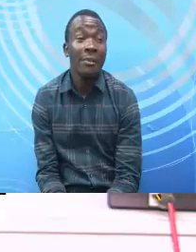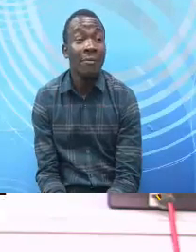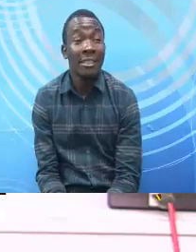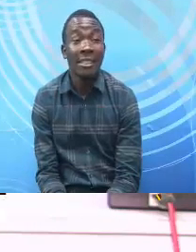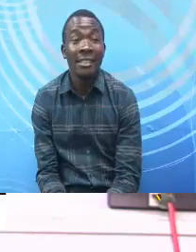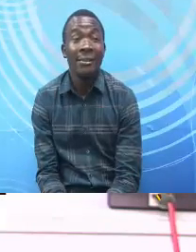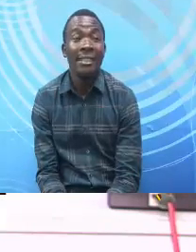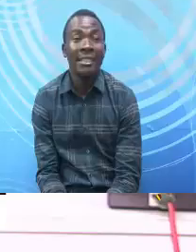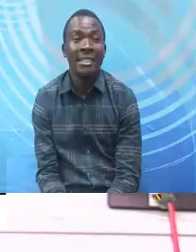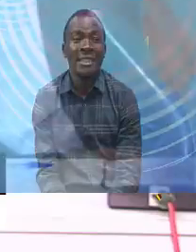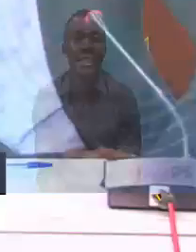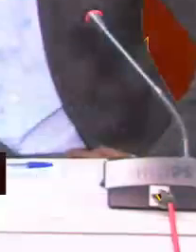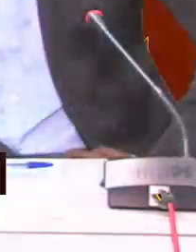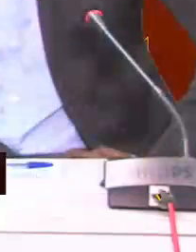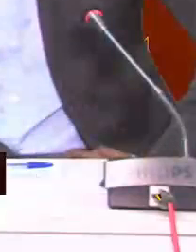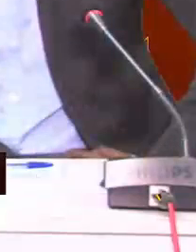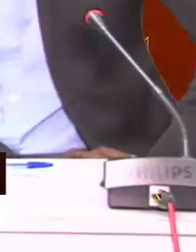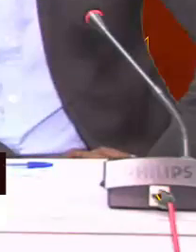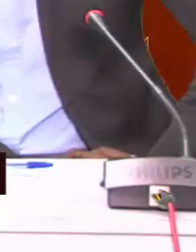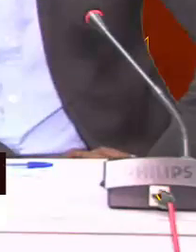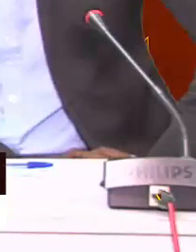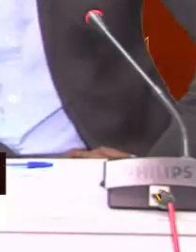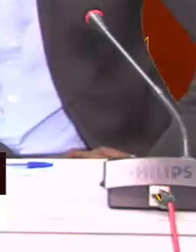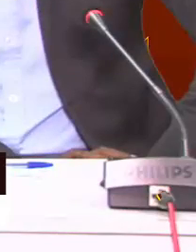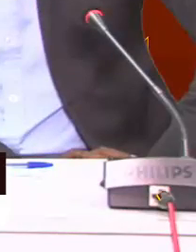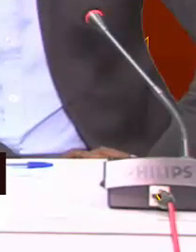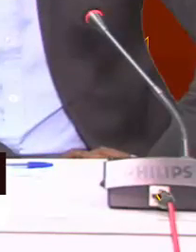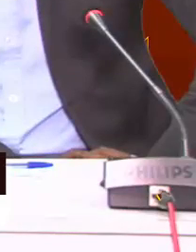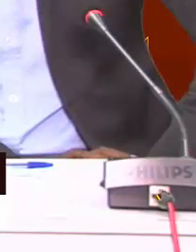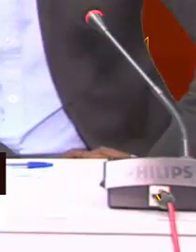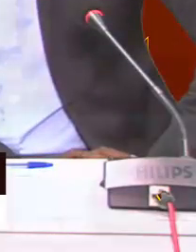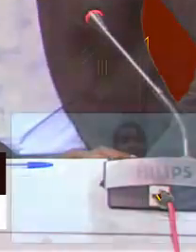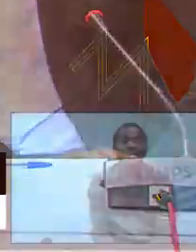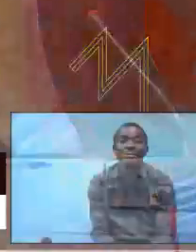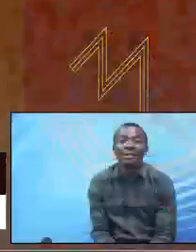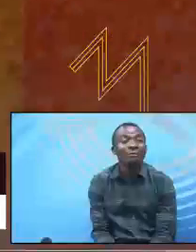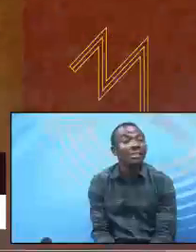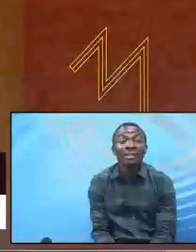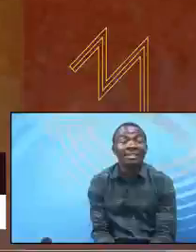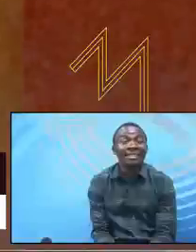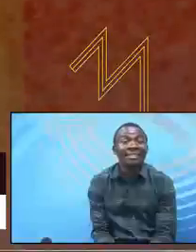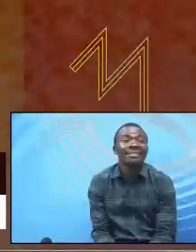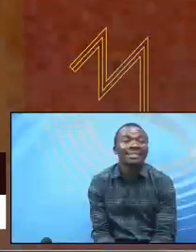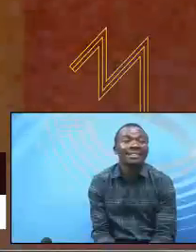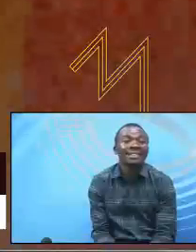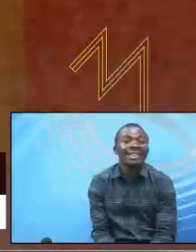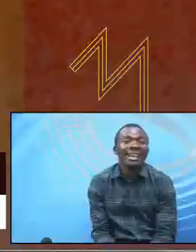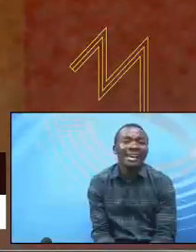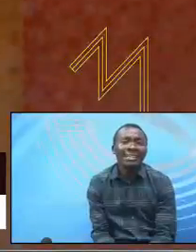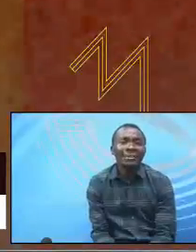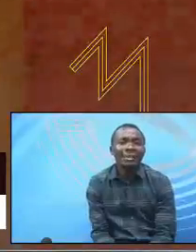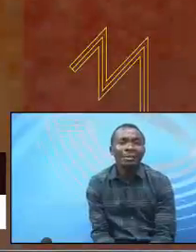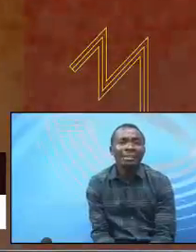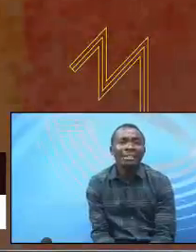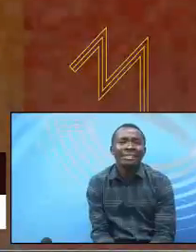Nibyo byamfashe ngere kugenda tsinda primary, secondary na university, ubu nkaba mfite masters.